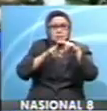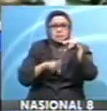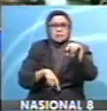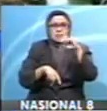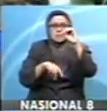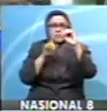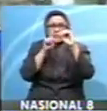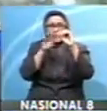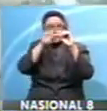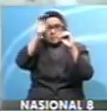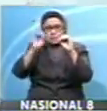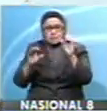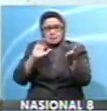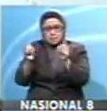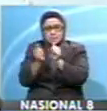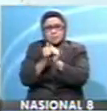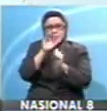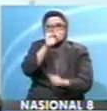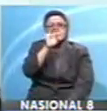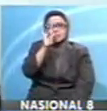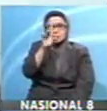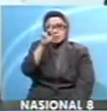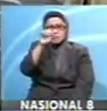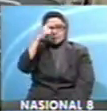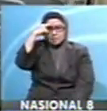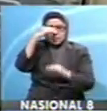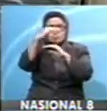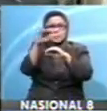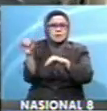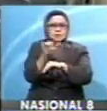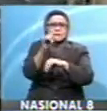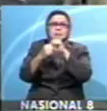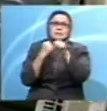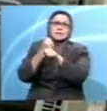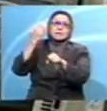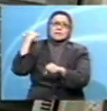4% berbanding 98 kes bagi tempoh sama tahun